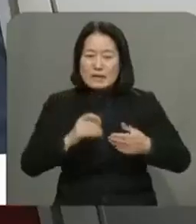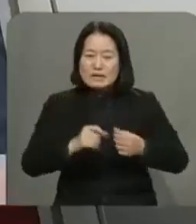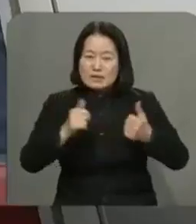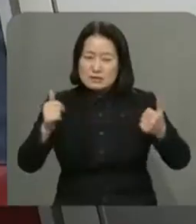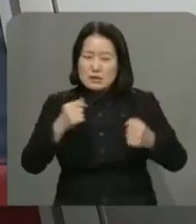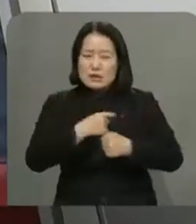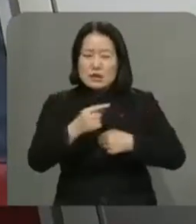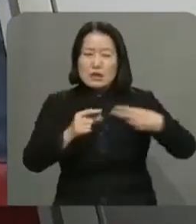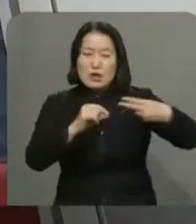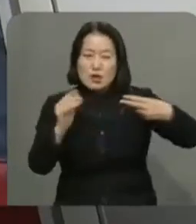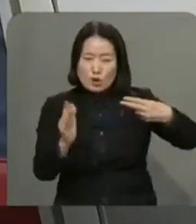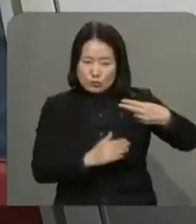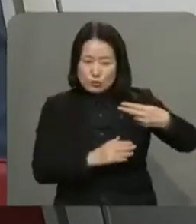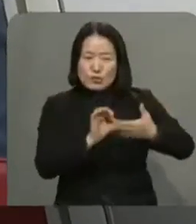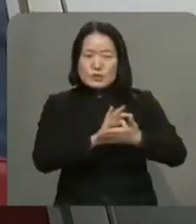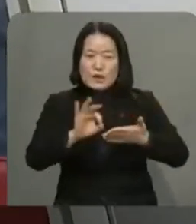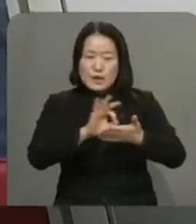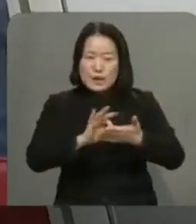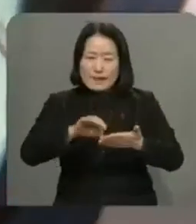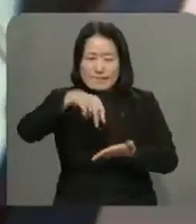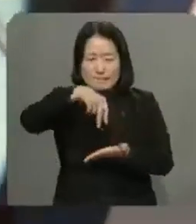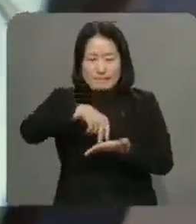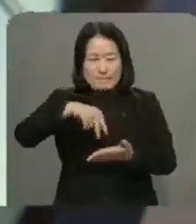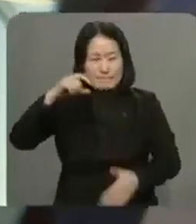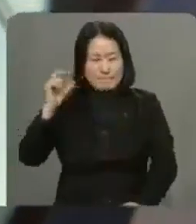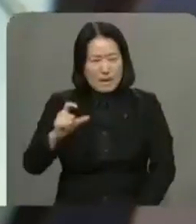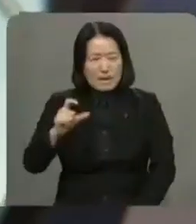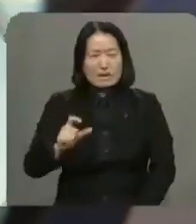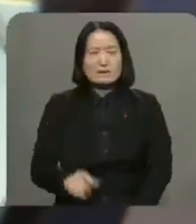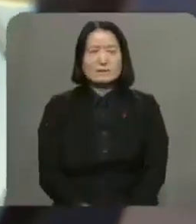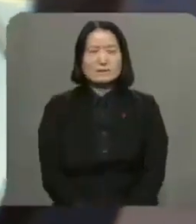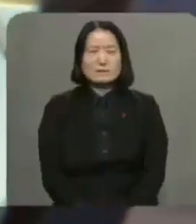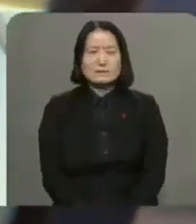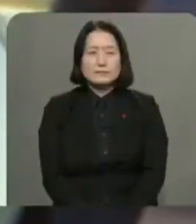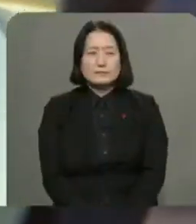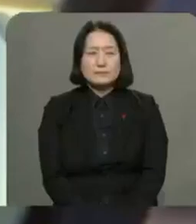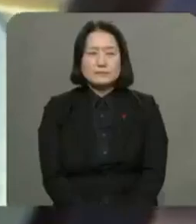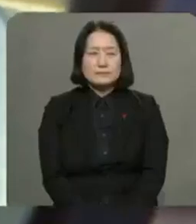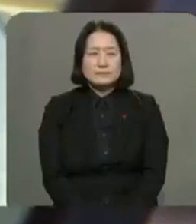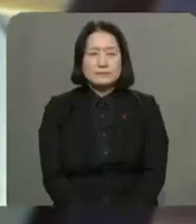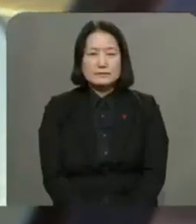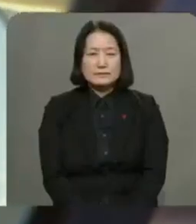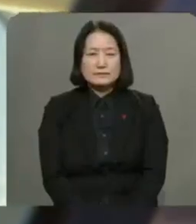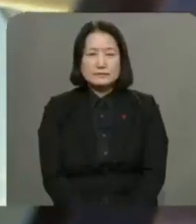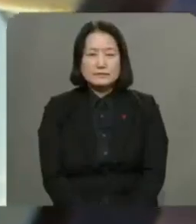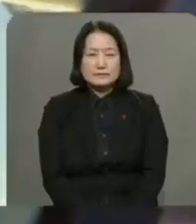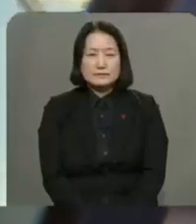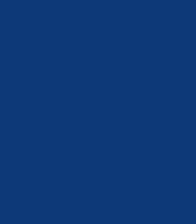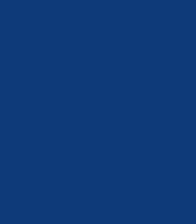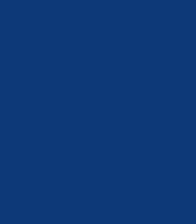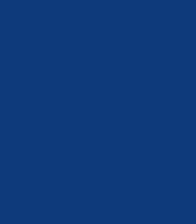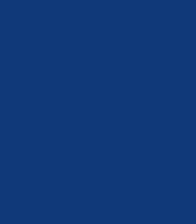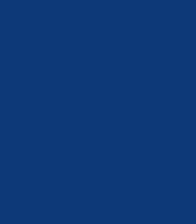2월부터 시행하겠다는 방침을 굽히지 않고 있습니다 kbs us 김초롱 입니다